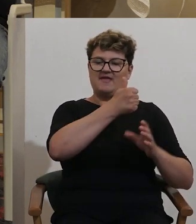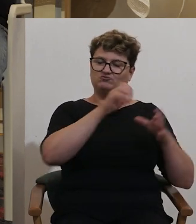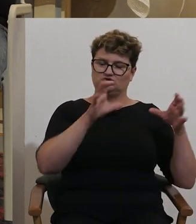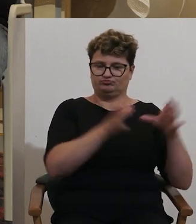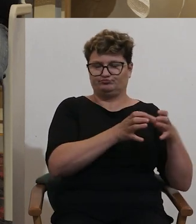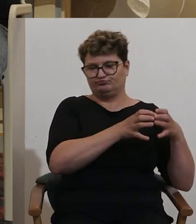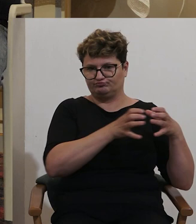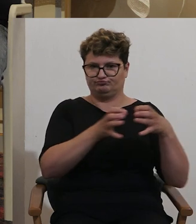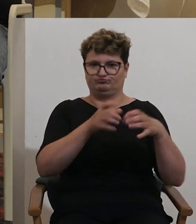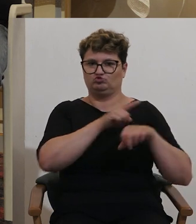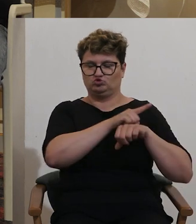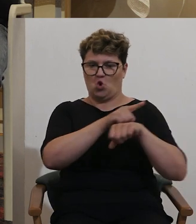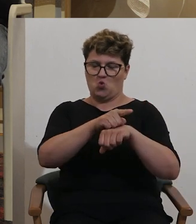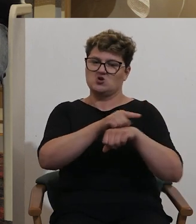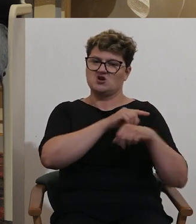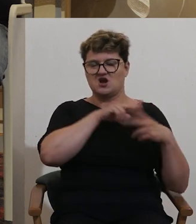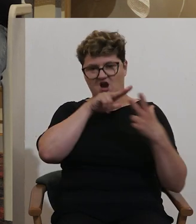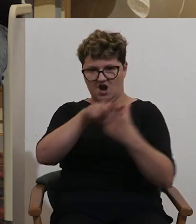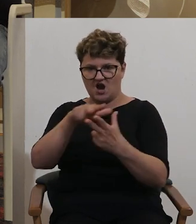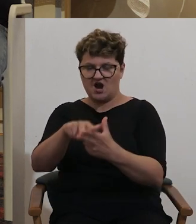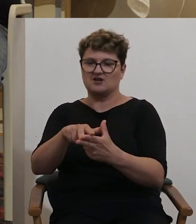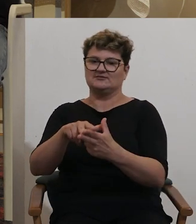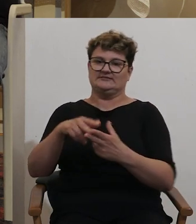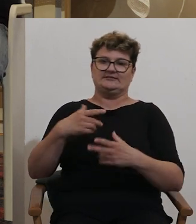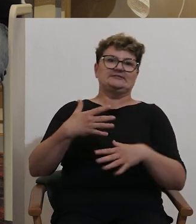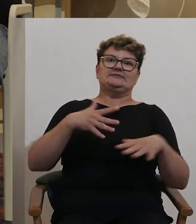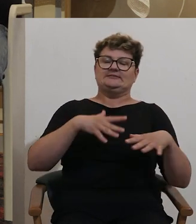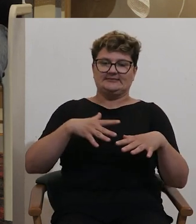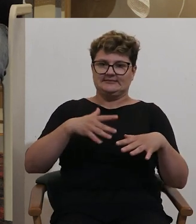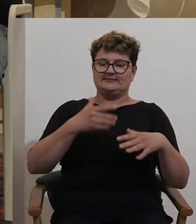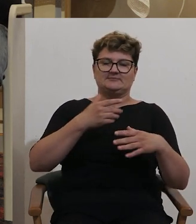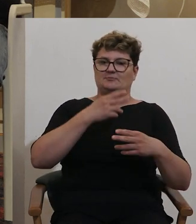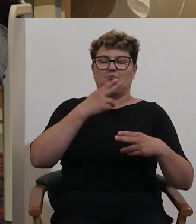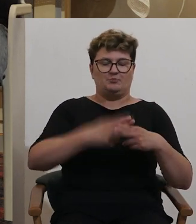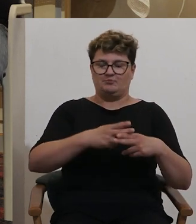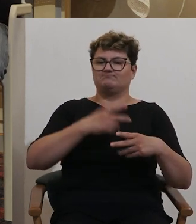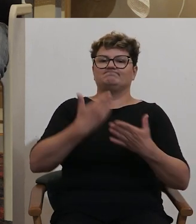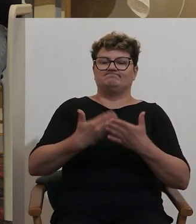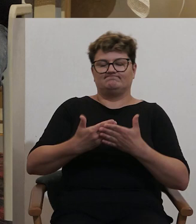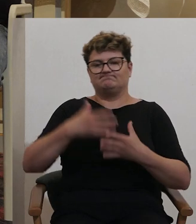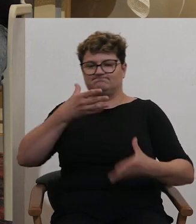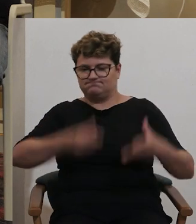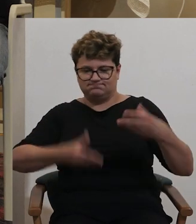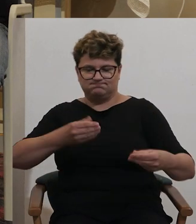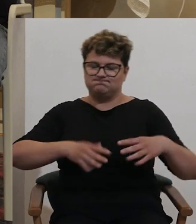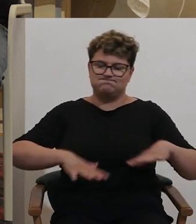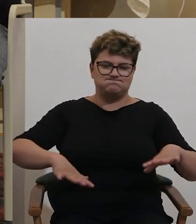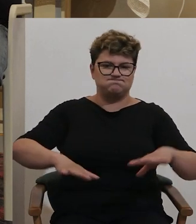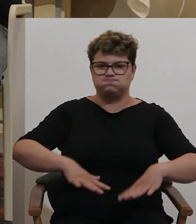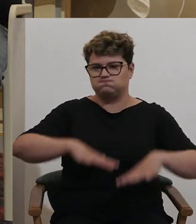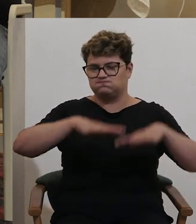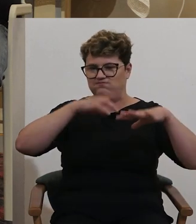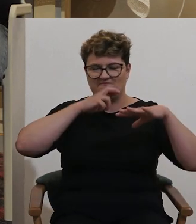wszedł do walki. Zblamował się zupełnie, bo czołgi się potopiły w Mierei i na tym się